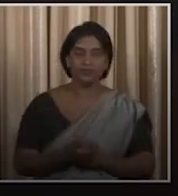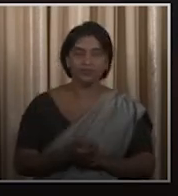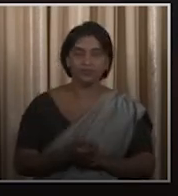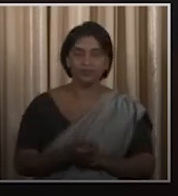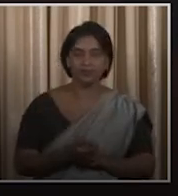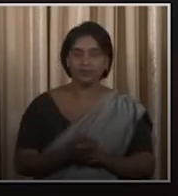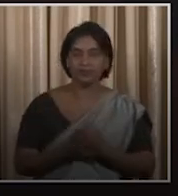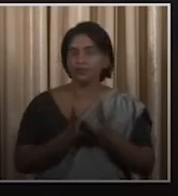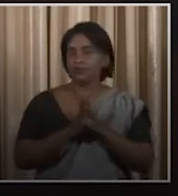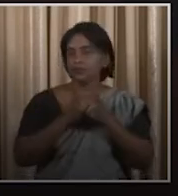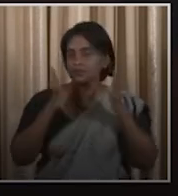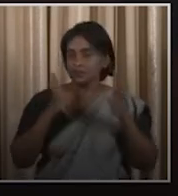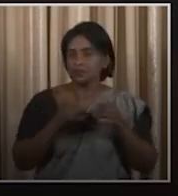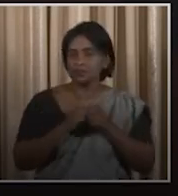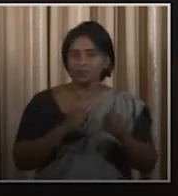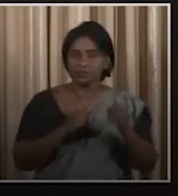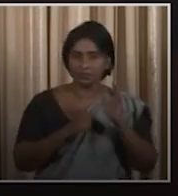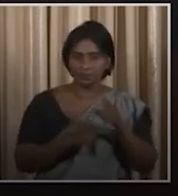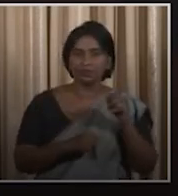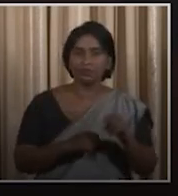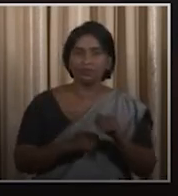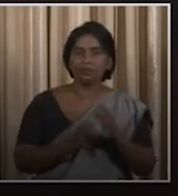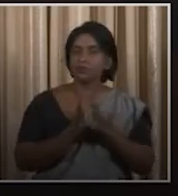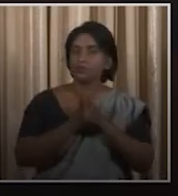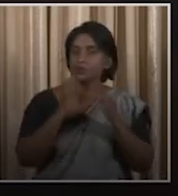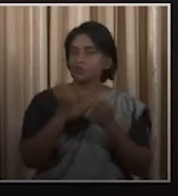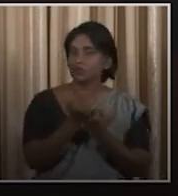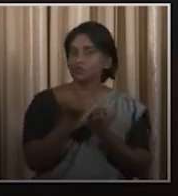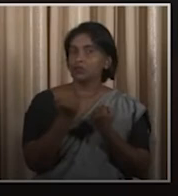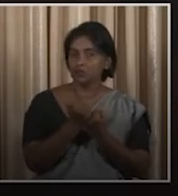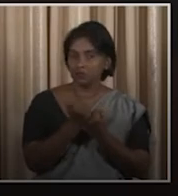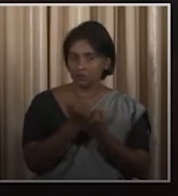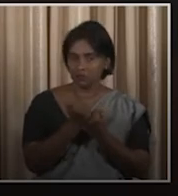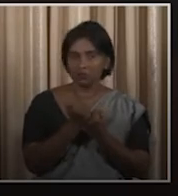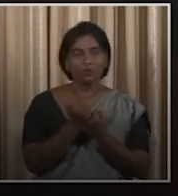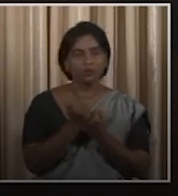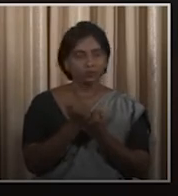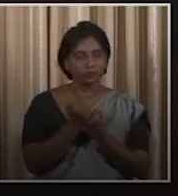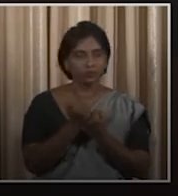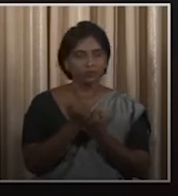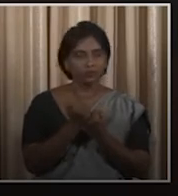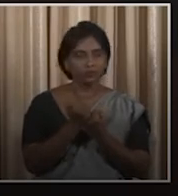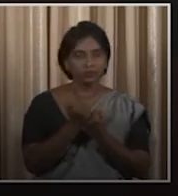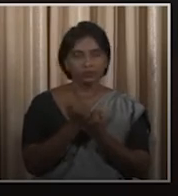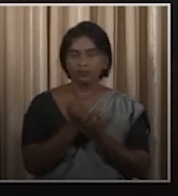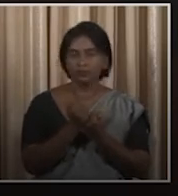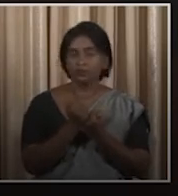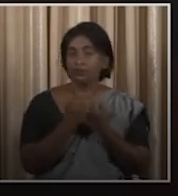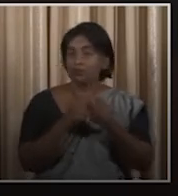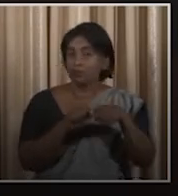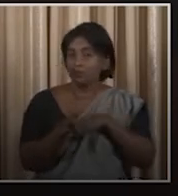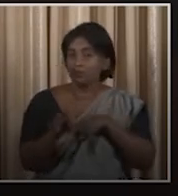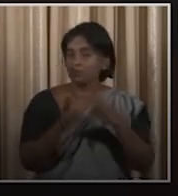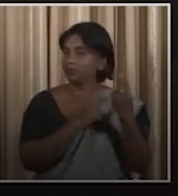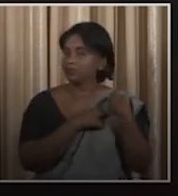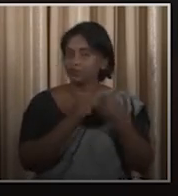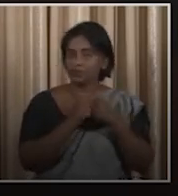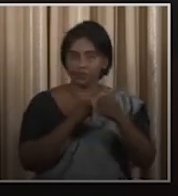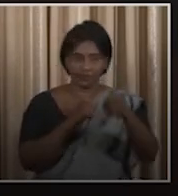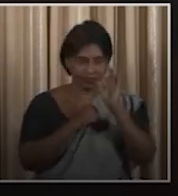නිම්වලලු පුළුල් කිරීම සඳහා අනූපමේ දායකත්වයක් හා පුරෝගාමි කාර්යභාරයක් ඉෂ්ට